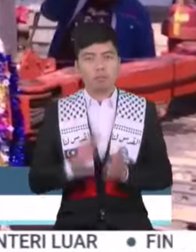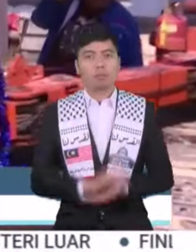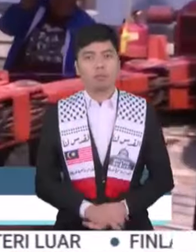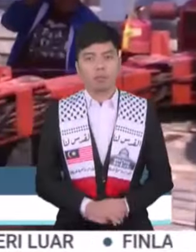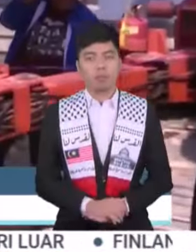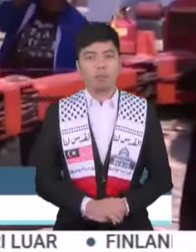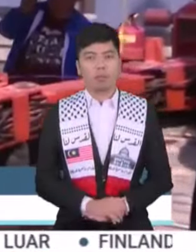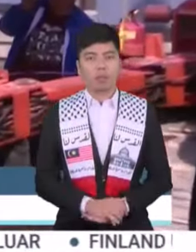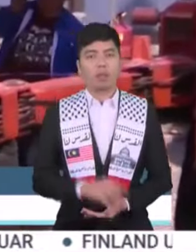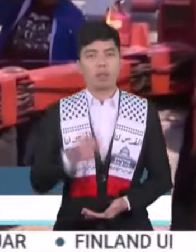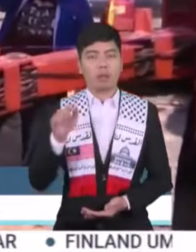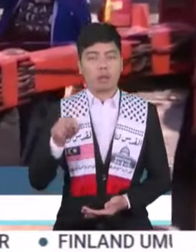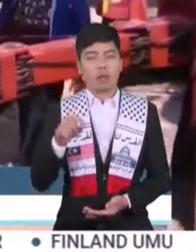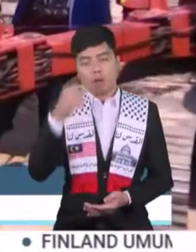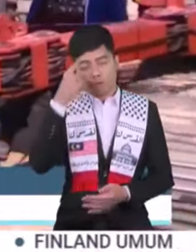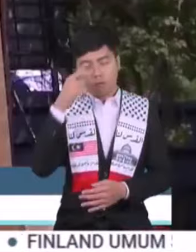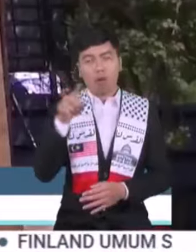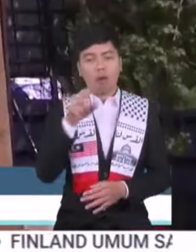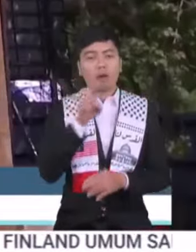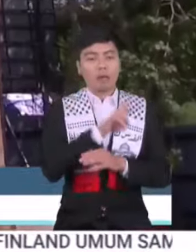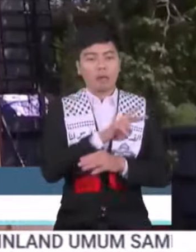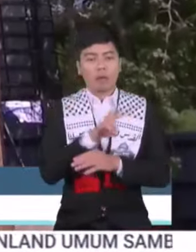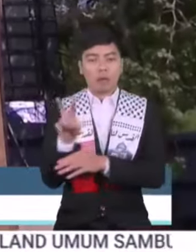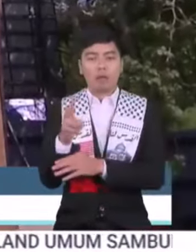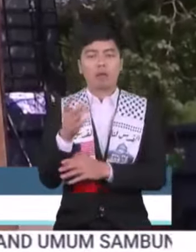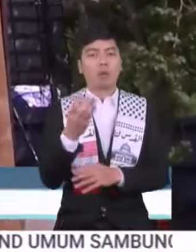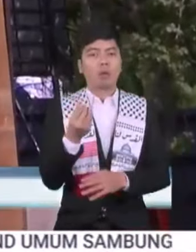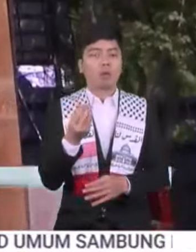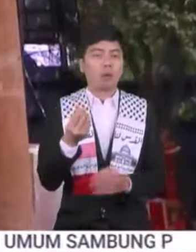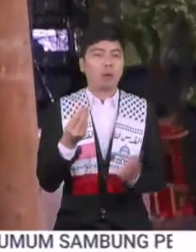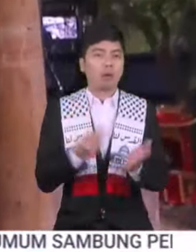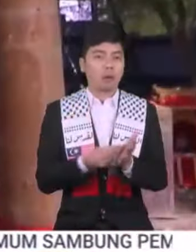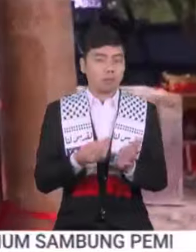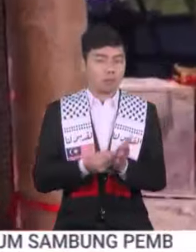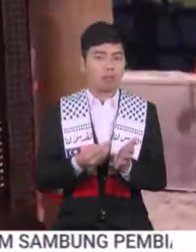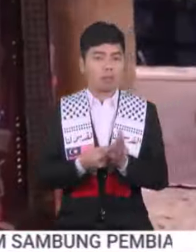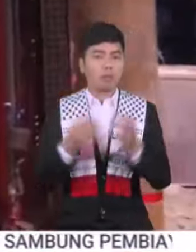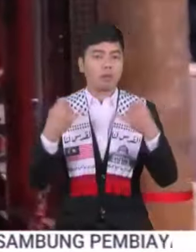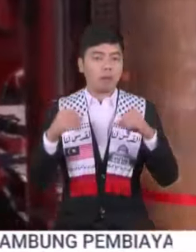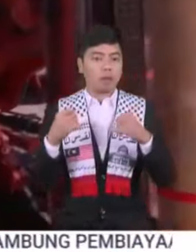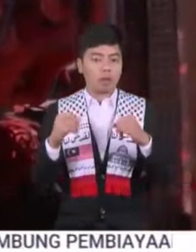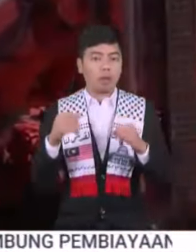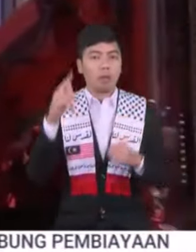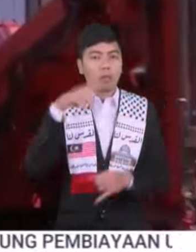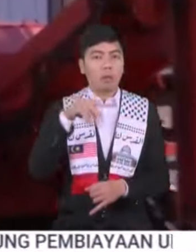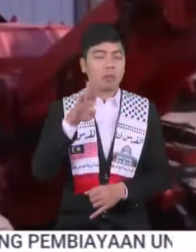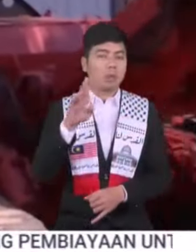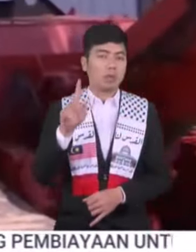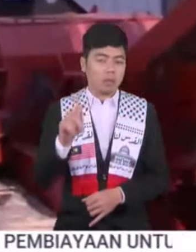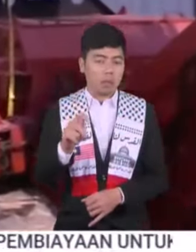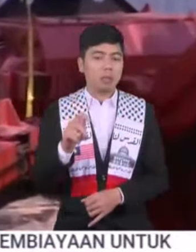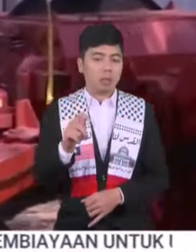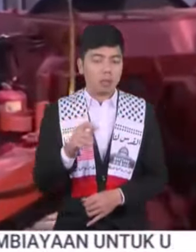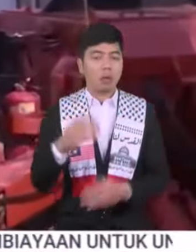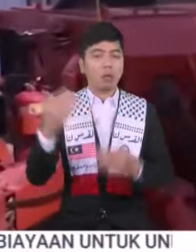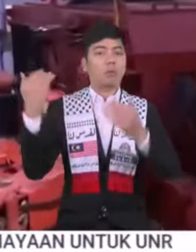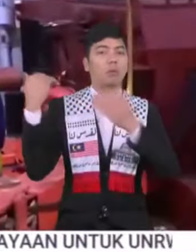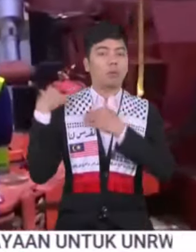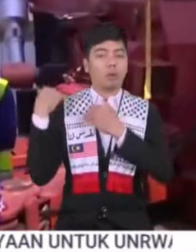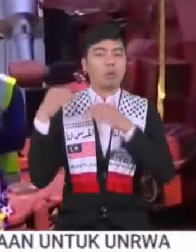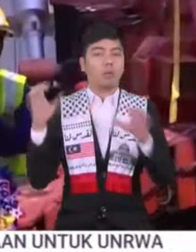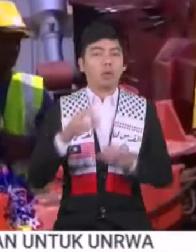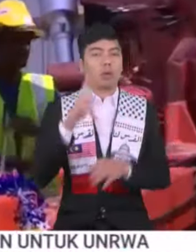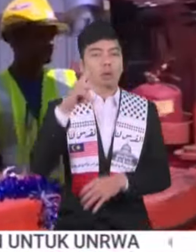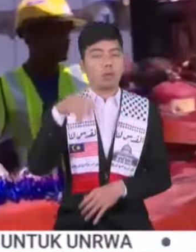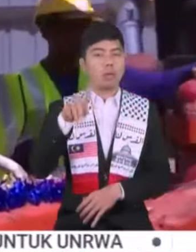cadangan agar kuasa pemantauan harga barang diturunkan kepada pihak berkuasa tempatan PBT Beliau berkata tugas yang dilaksanakan